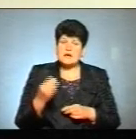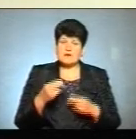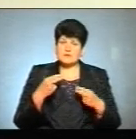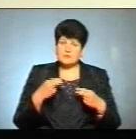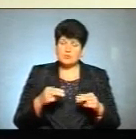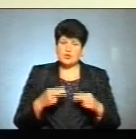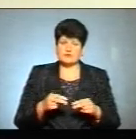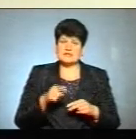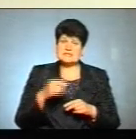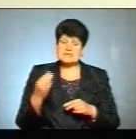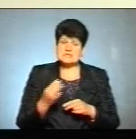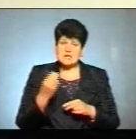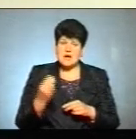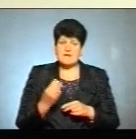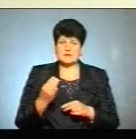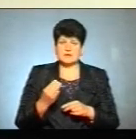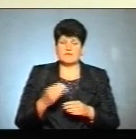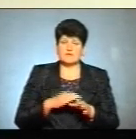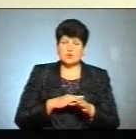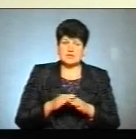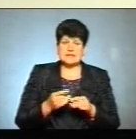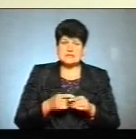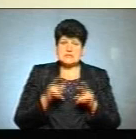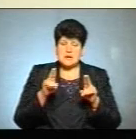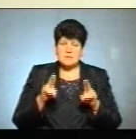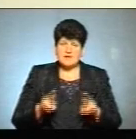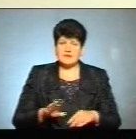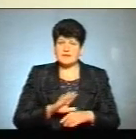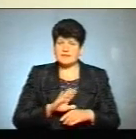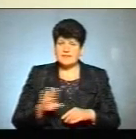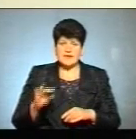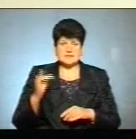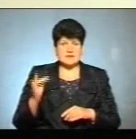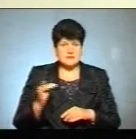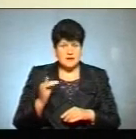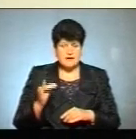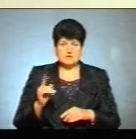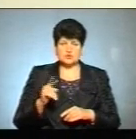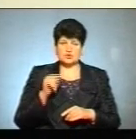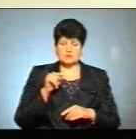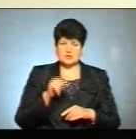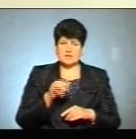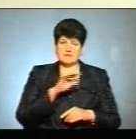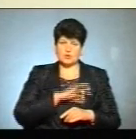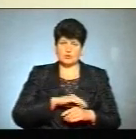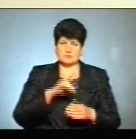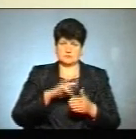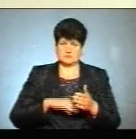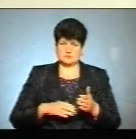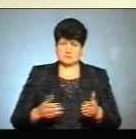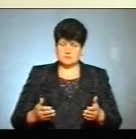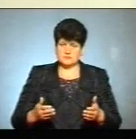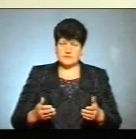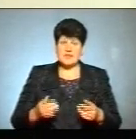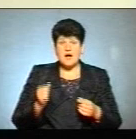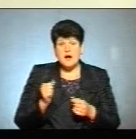вони зацікавлені в дотриманні цих правил і не зацікавлені, щоб до них застосовували якісь санкції. А